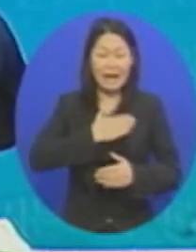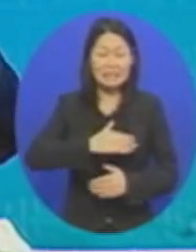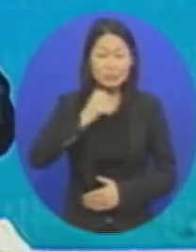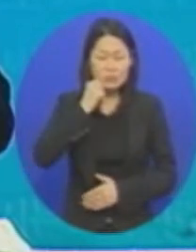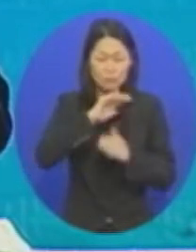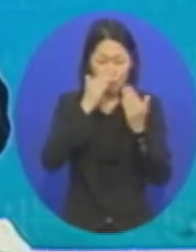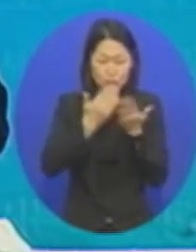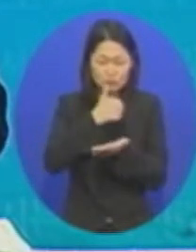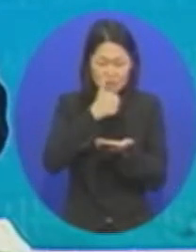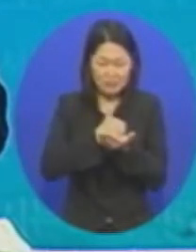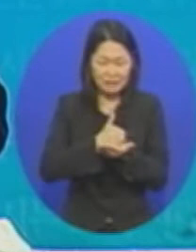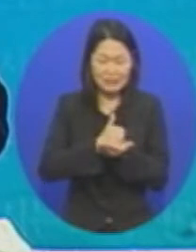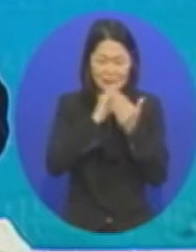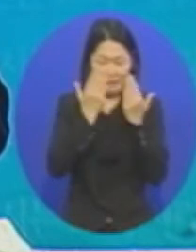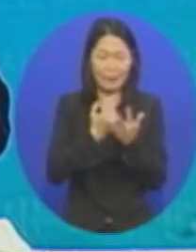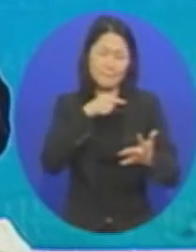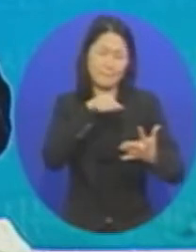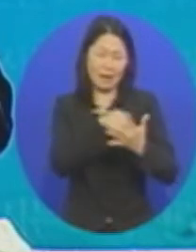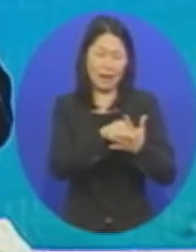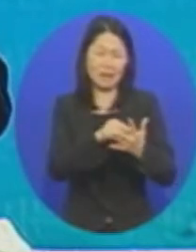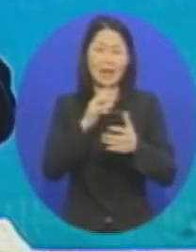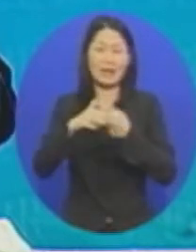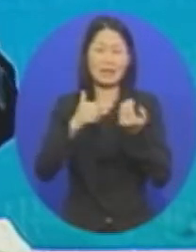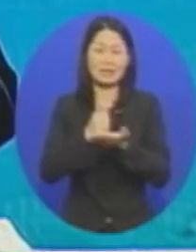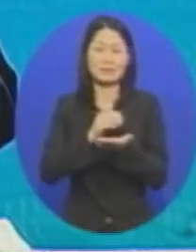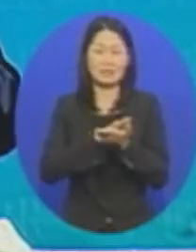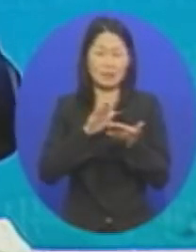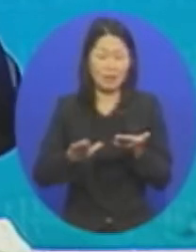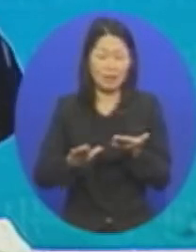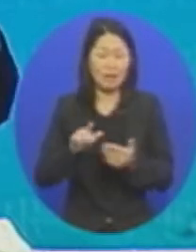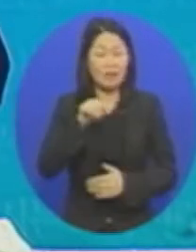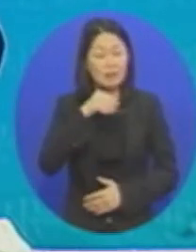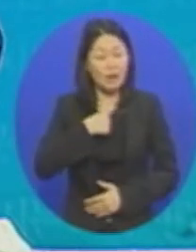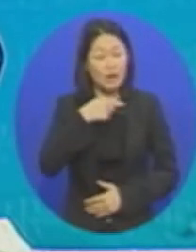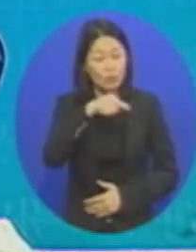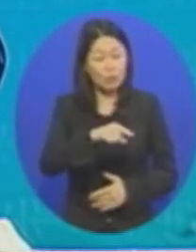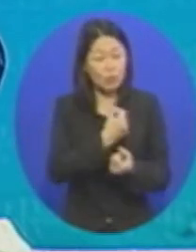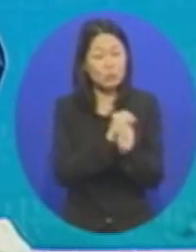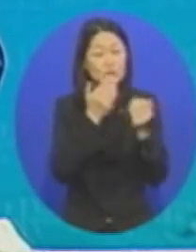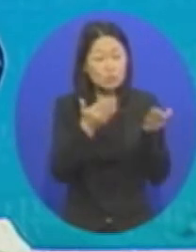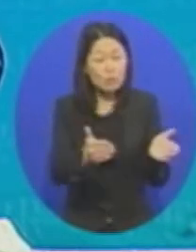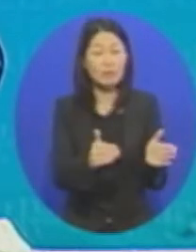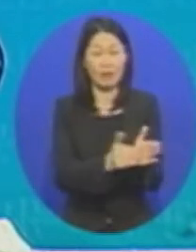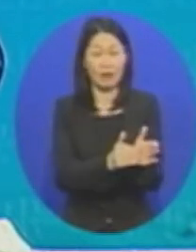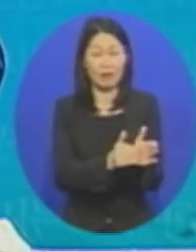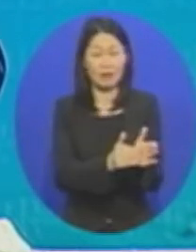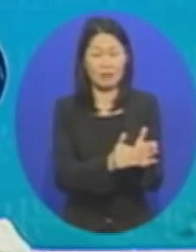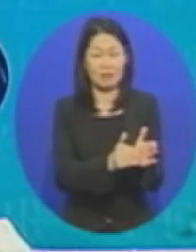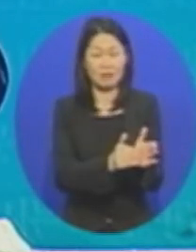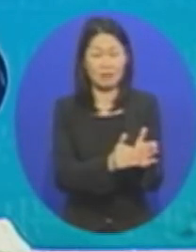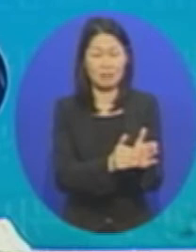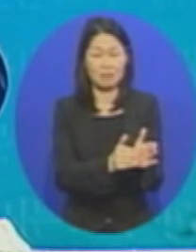다 알고 있는 하나님이 야 그런데 내가 너를 영서 했어